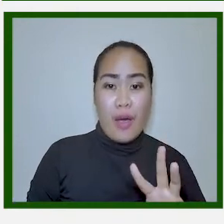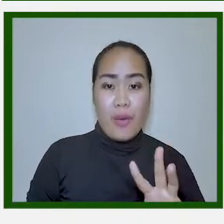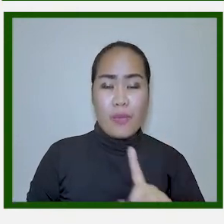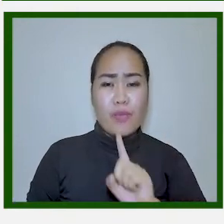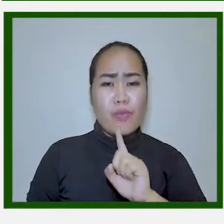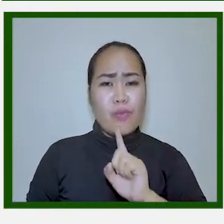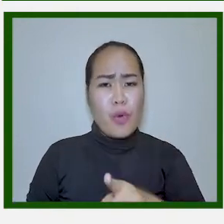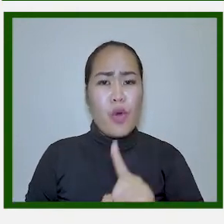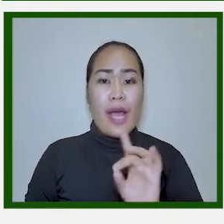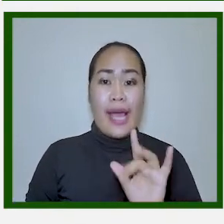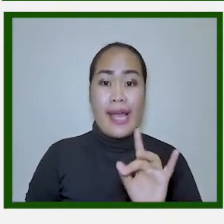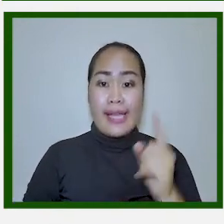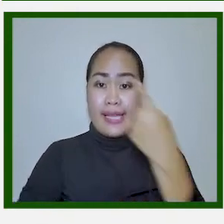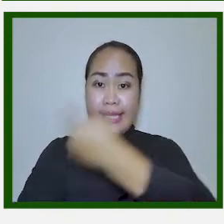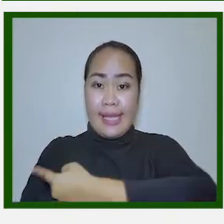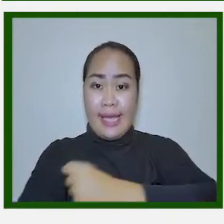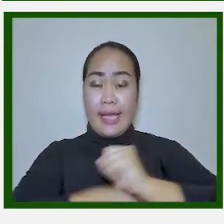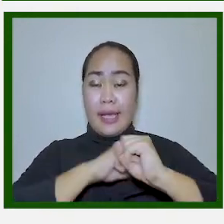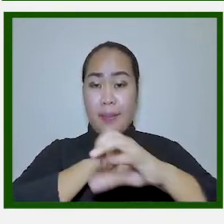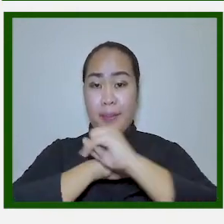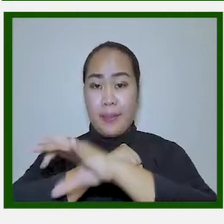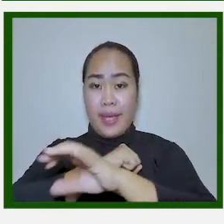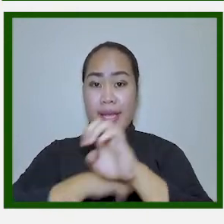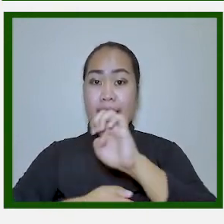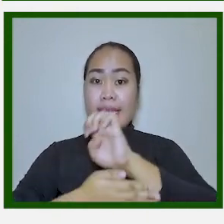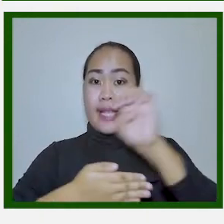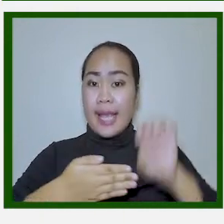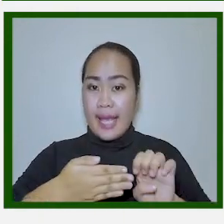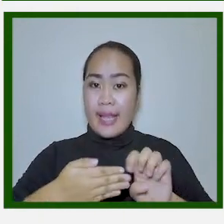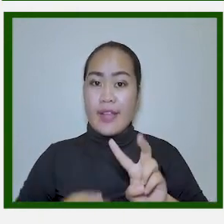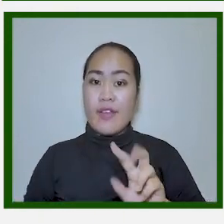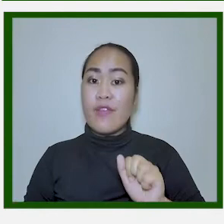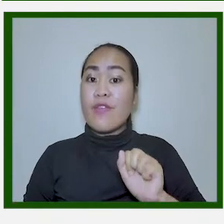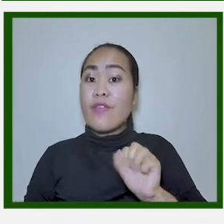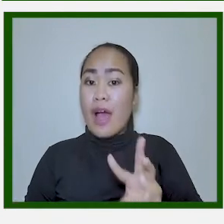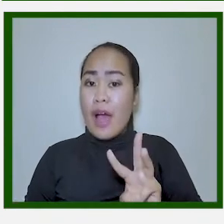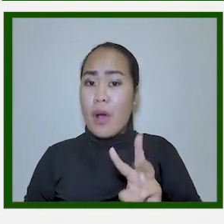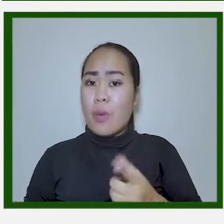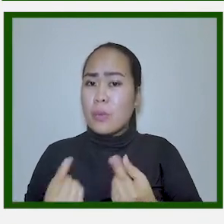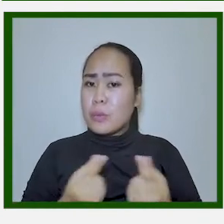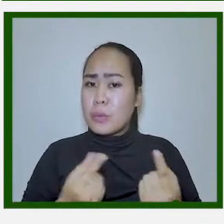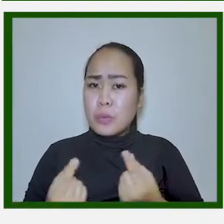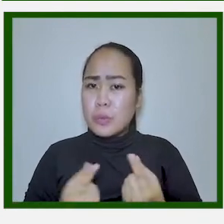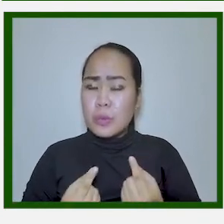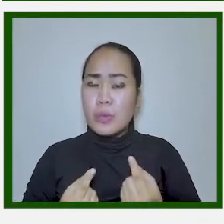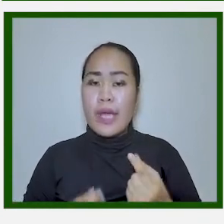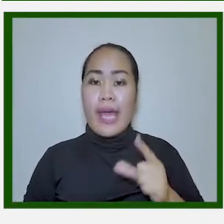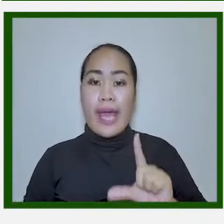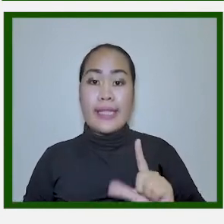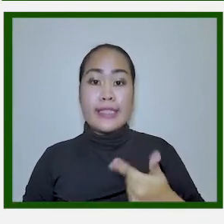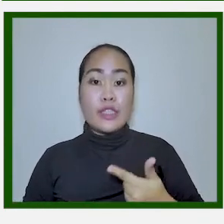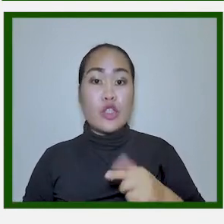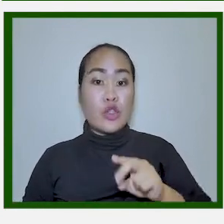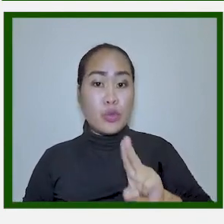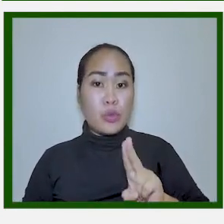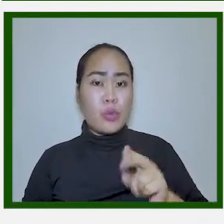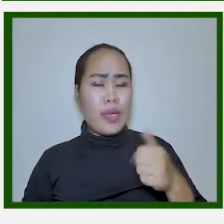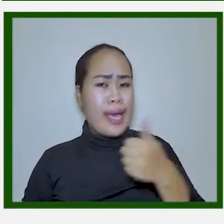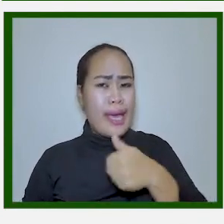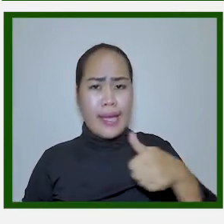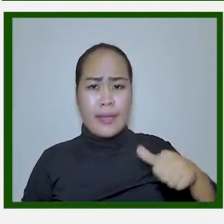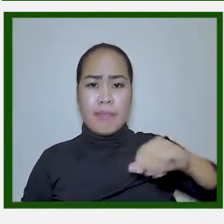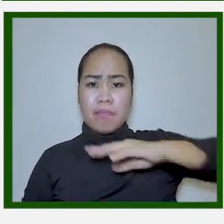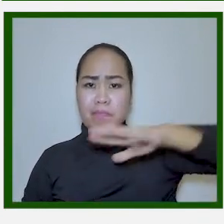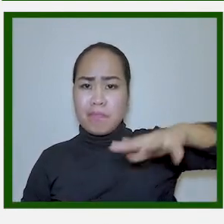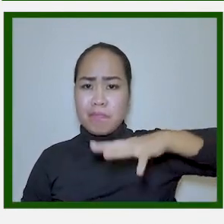VAW ay sinasanay, ano, or ginagawa ng bawat LGU, no, mapabarangay,